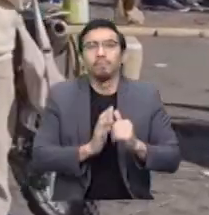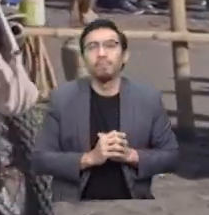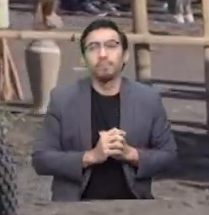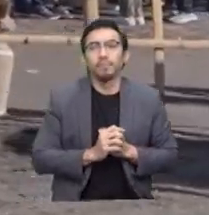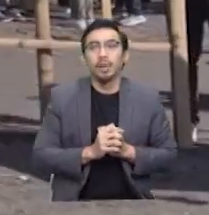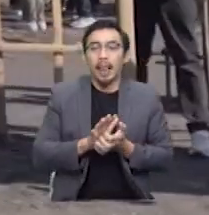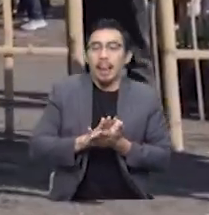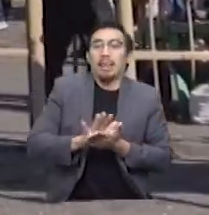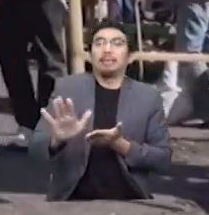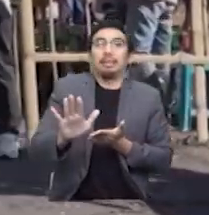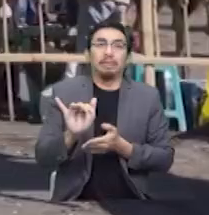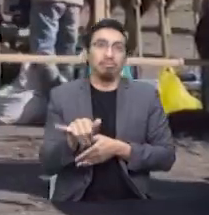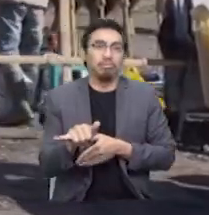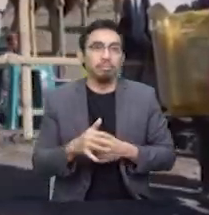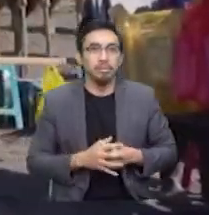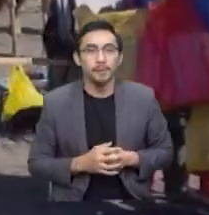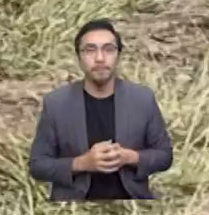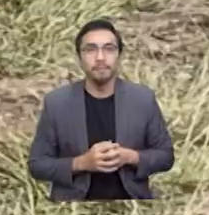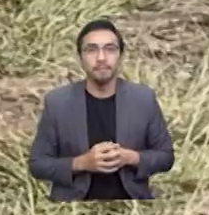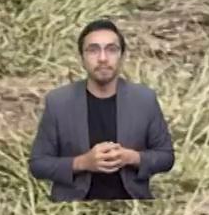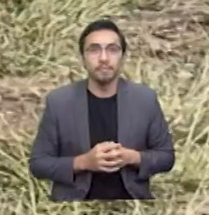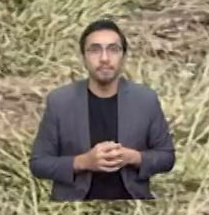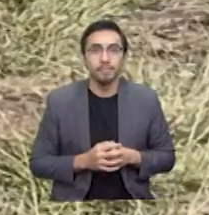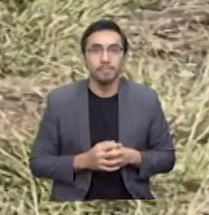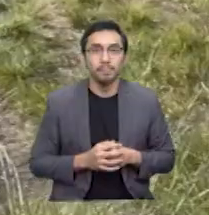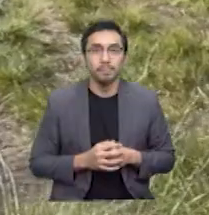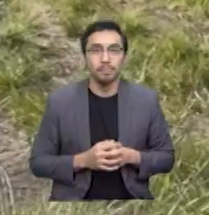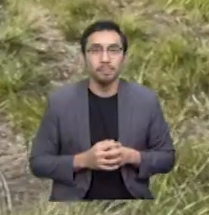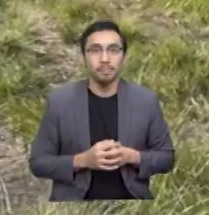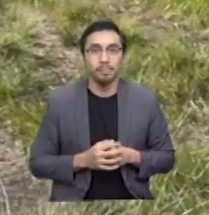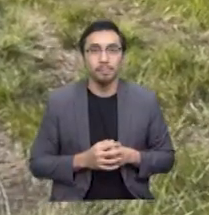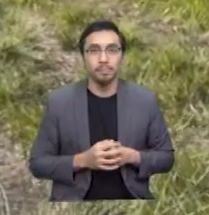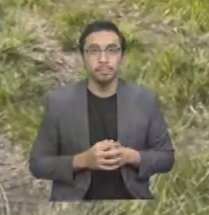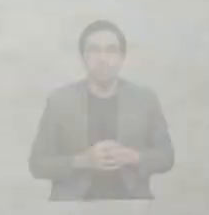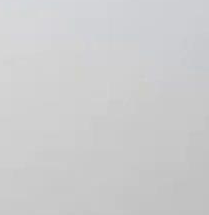Dari Pasuruan, Jawa Timur, Taufik Budi Nur Cahyanto, iNews melaporkan.